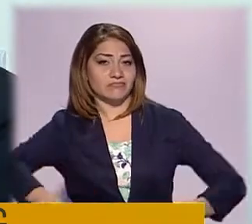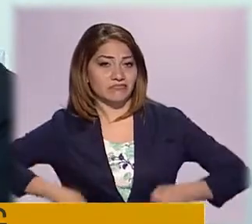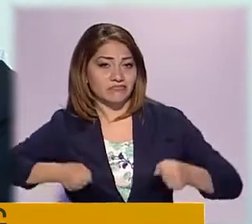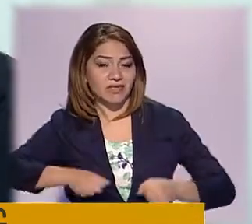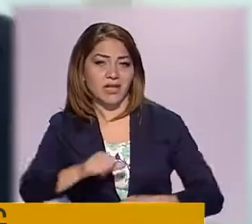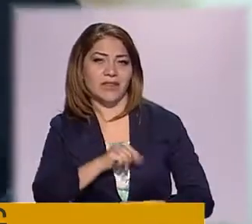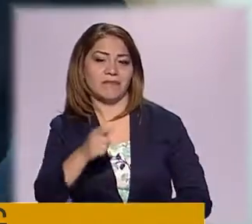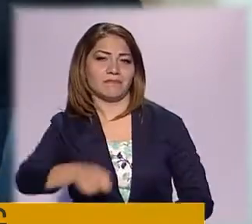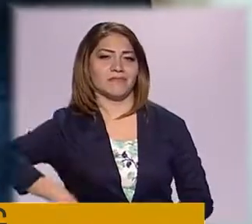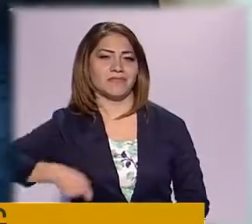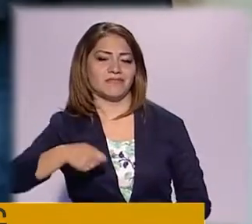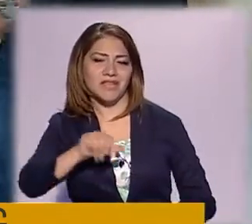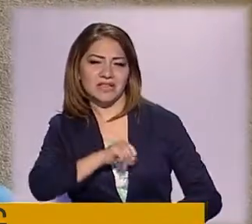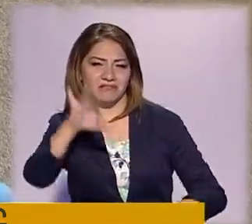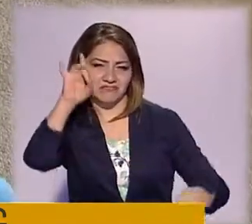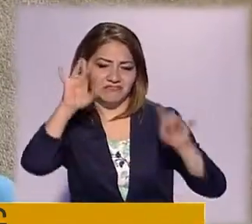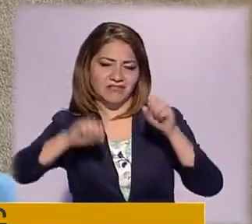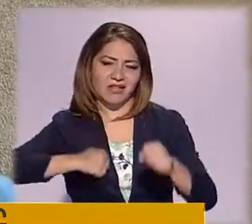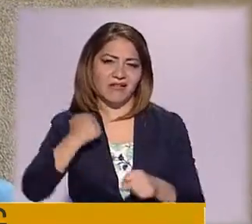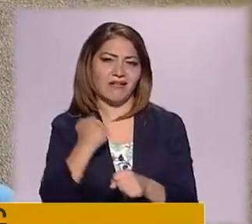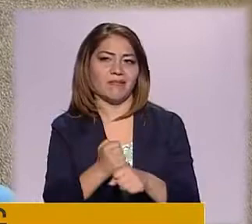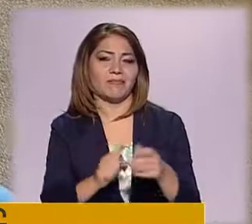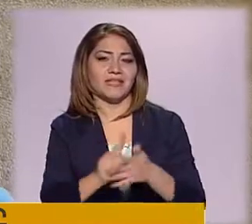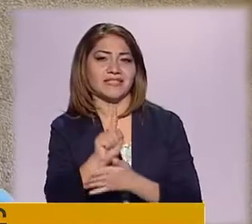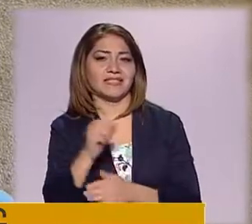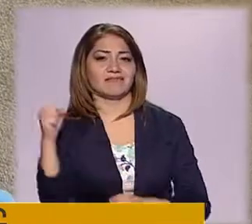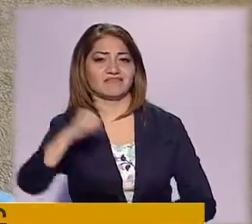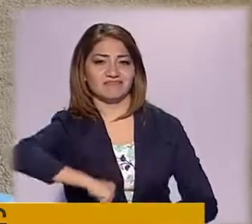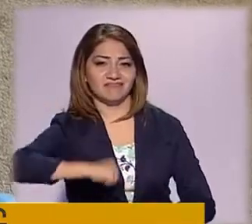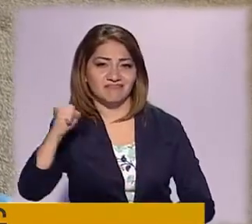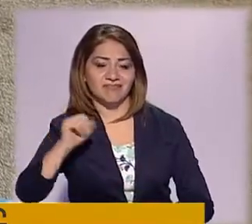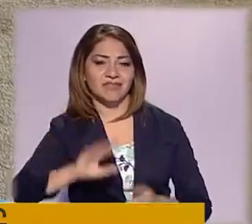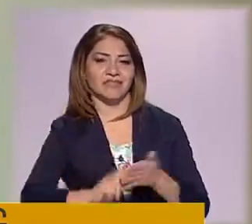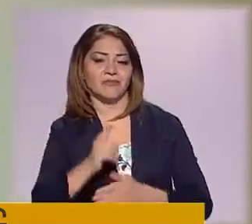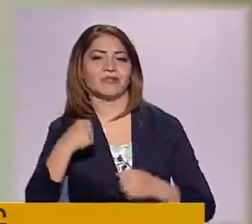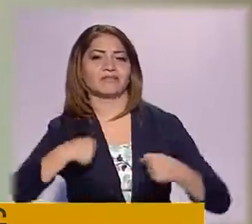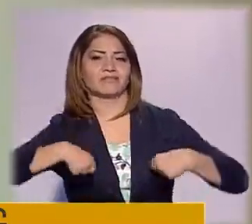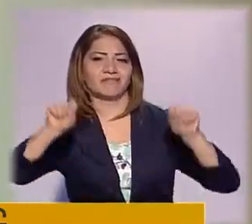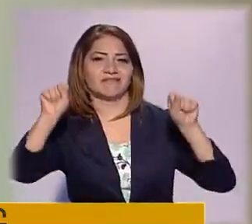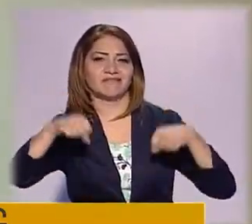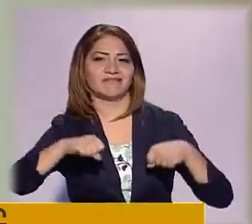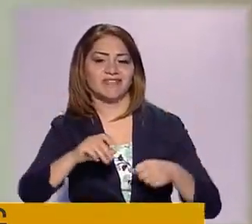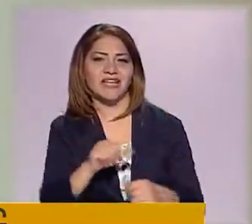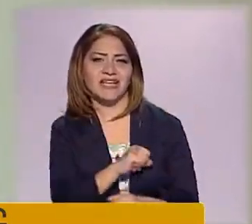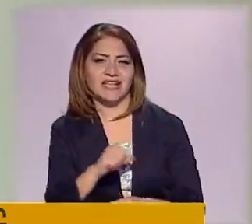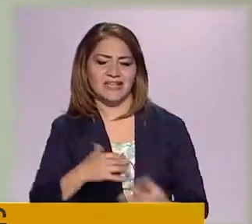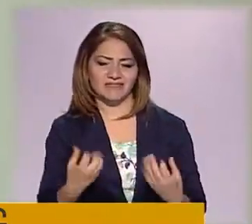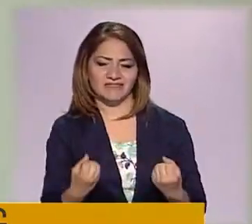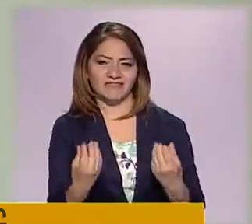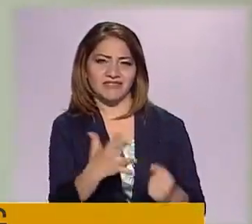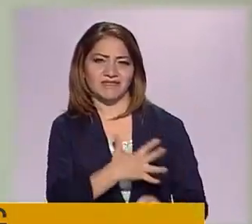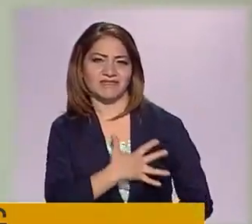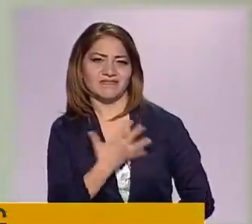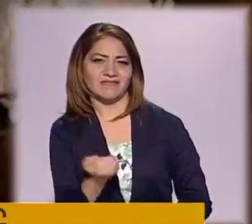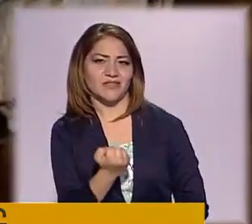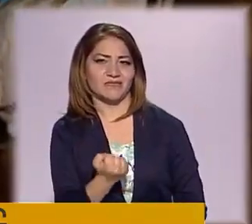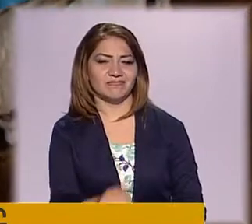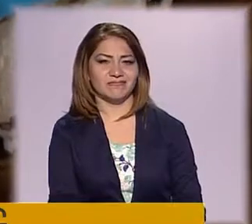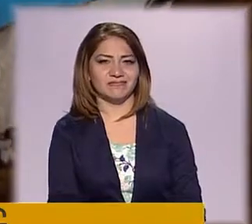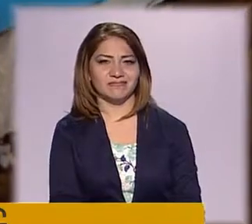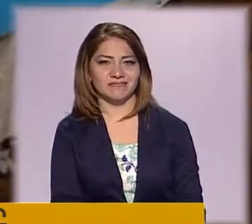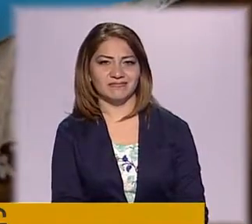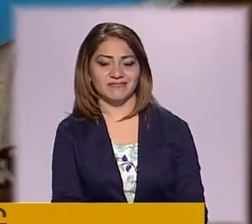արդեն 1 ծեռնափայտի օգնությամբ։ Սկսել է բազկամարտից, անցել է ծանրամարտի։ Մարզական պատվախնդրությամբ իր բանաձևն ունի։